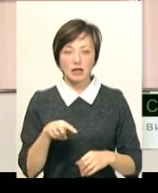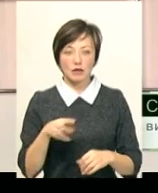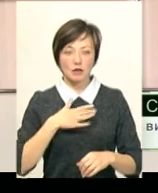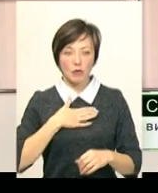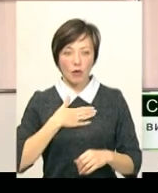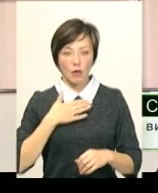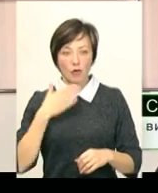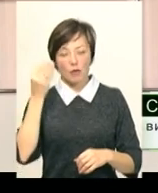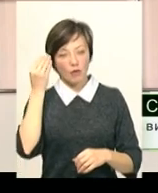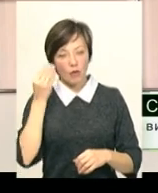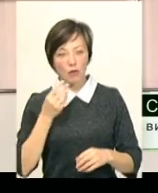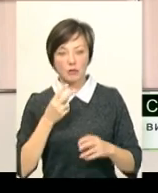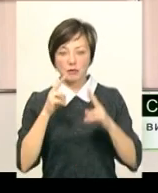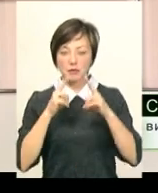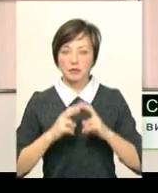сторони,